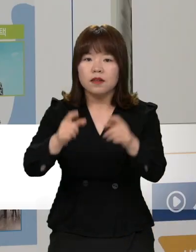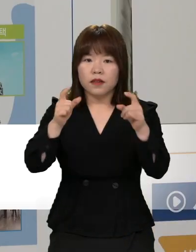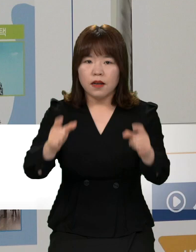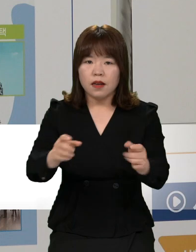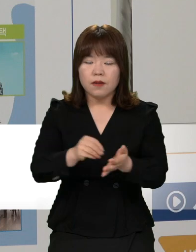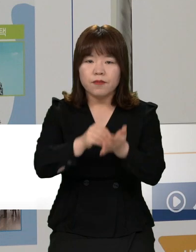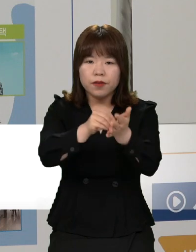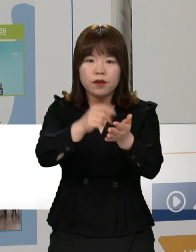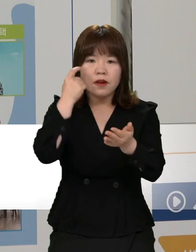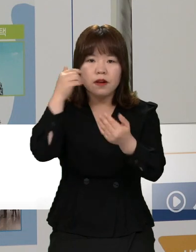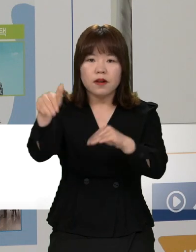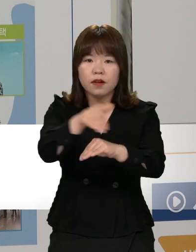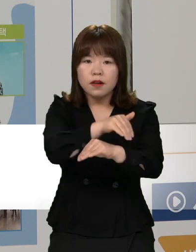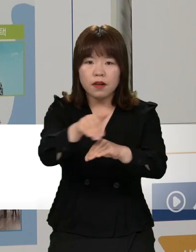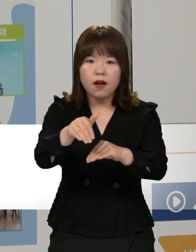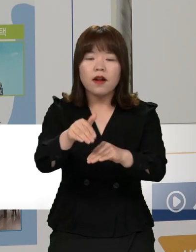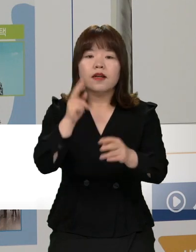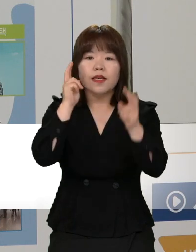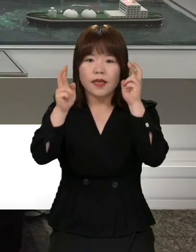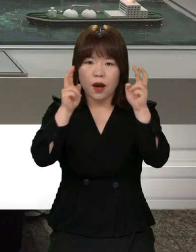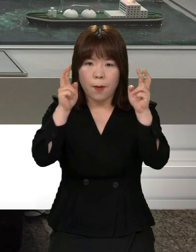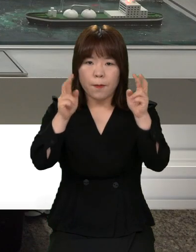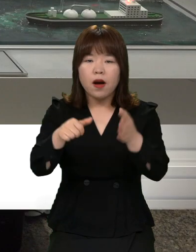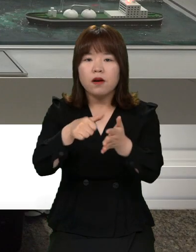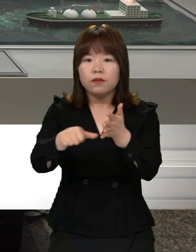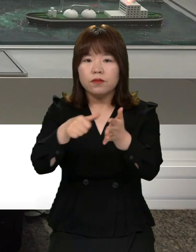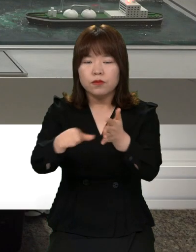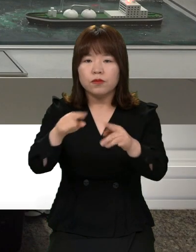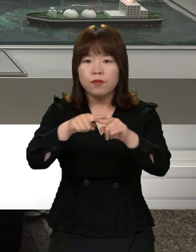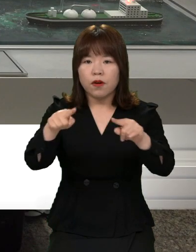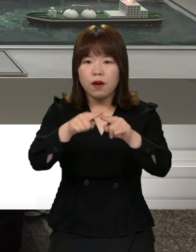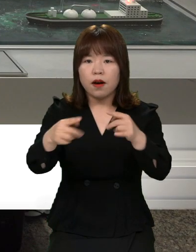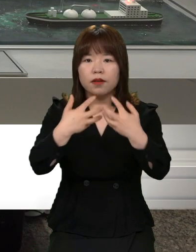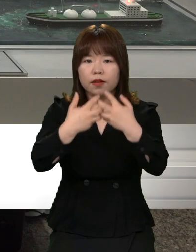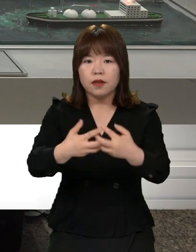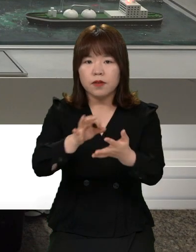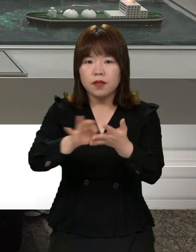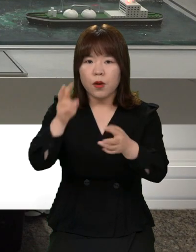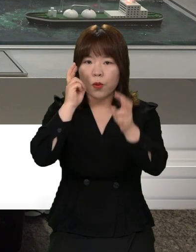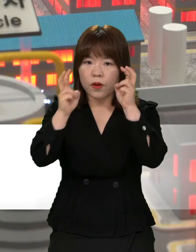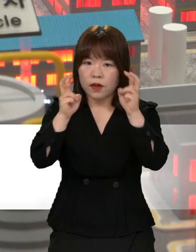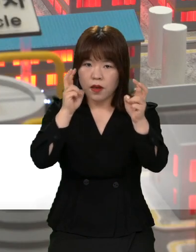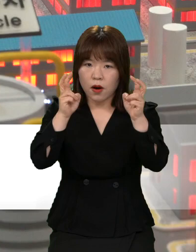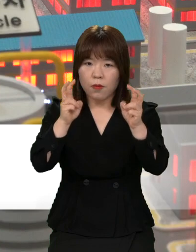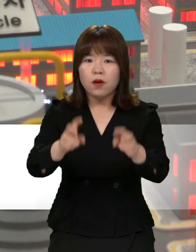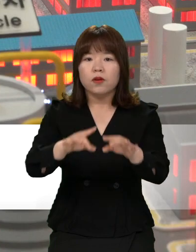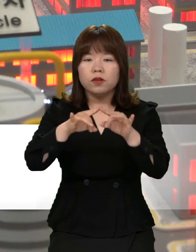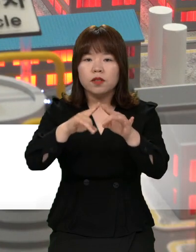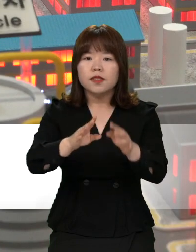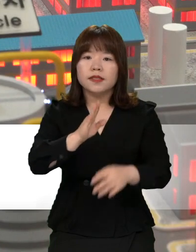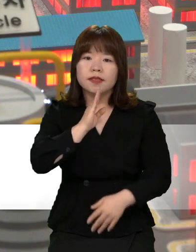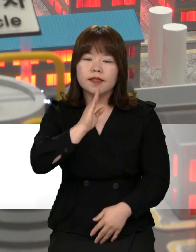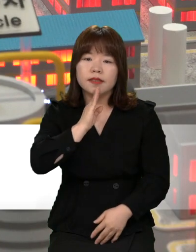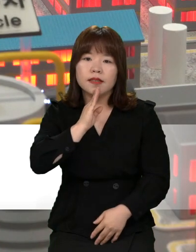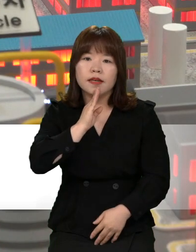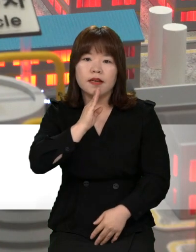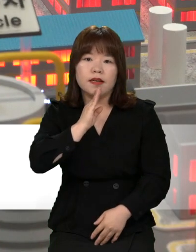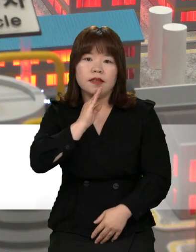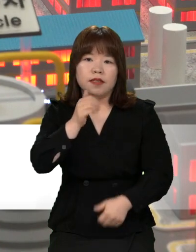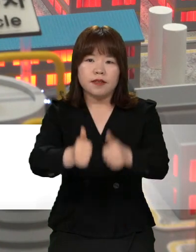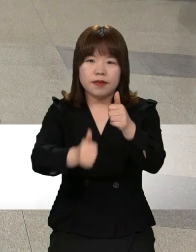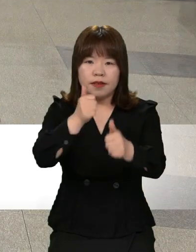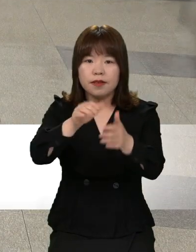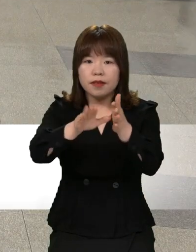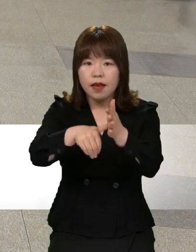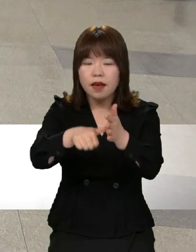협의체는 클러스터 입주 예정 기업과 부품 소재 성능 평가 장비 사용 기업, 연료전지 실증 코어